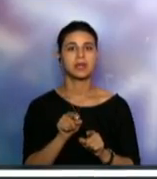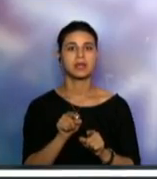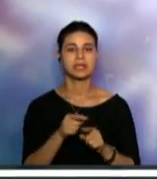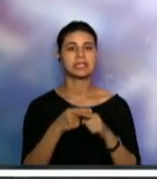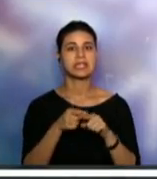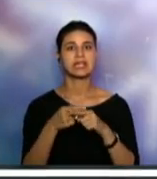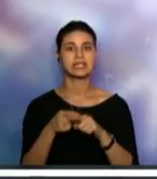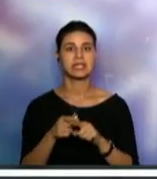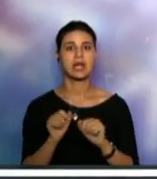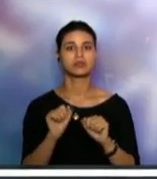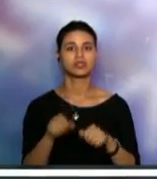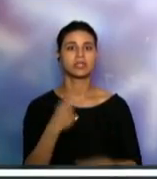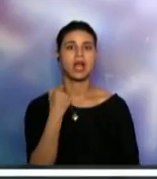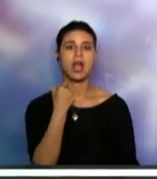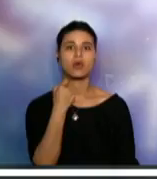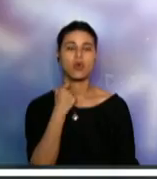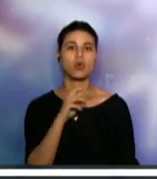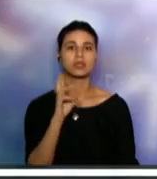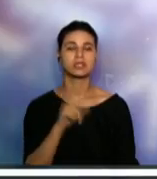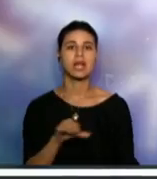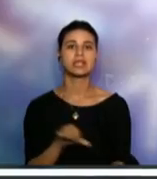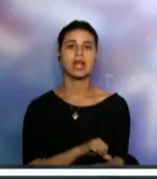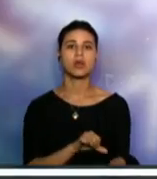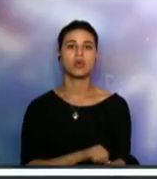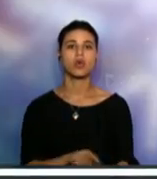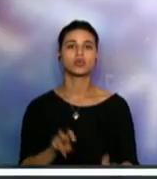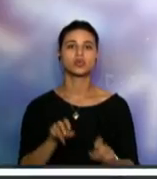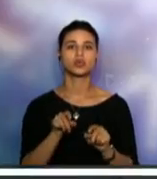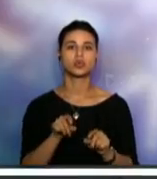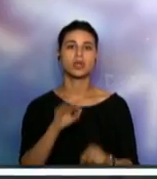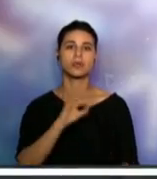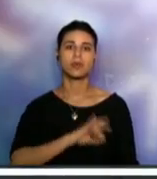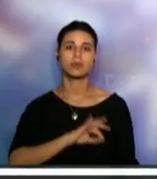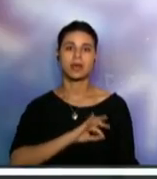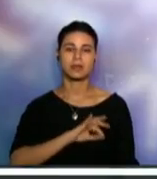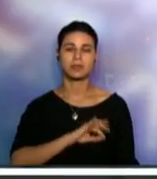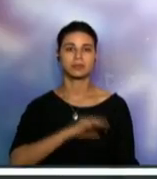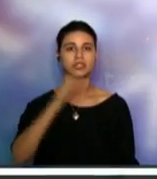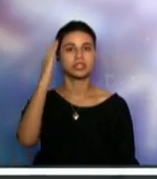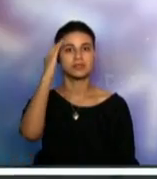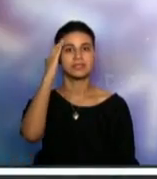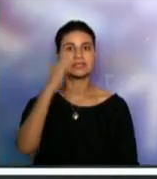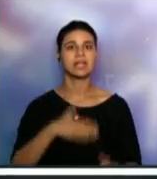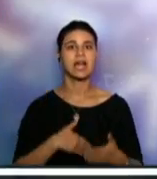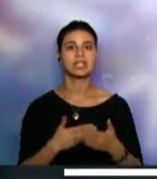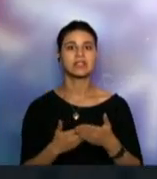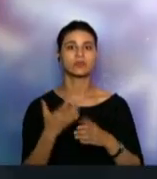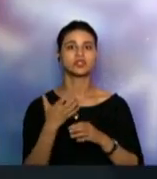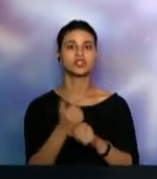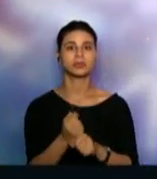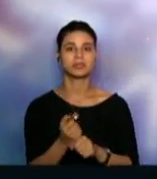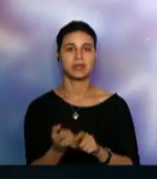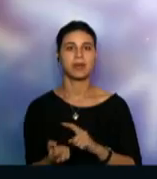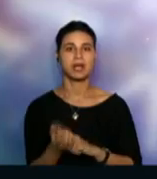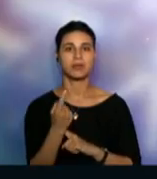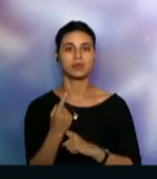ტექნიკამ შეიძლება ალკოჰოლისა და ნარკოტიკული საშუალებების მომხმარებლებში ტვინის აქტივობის შემცირება